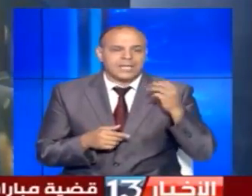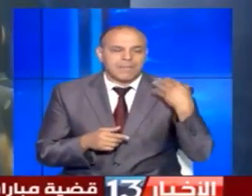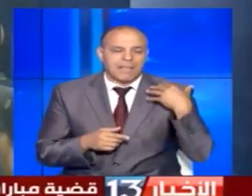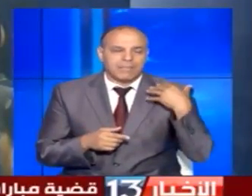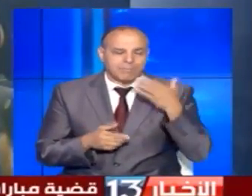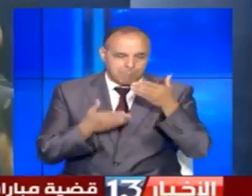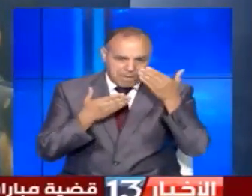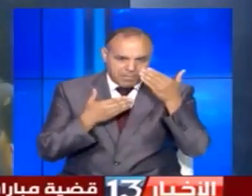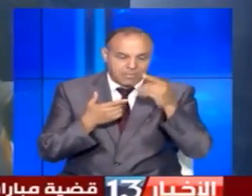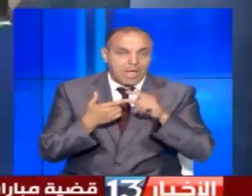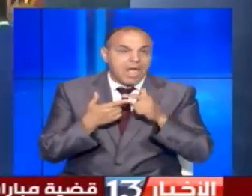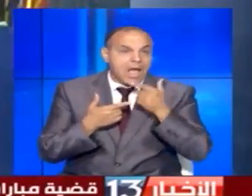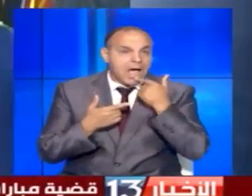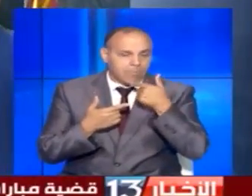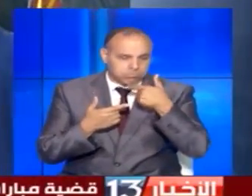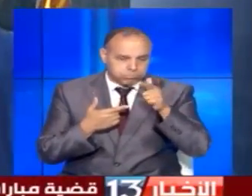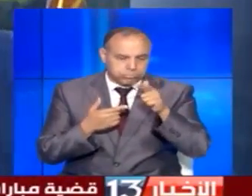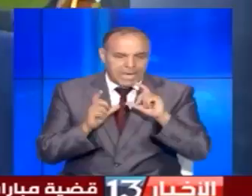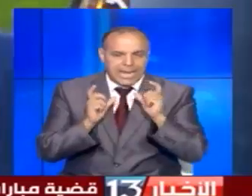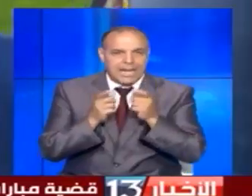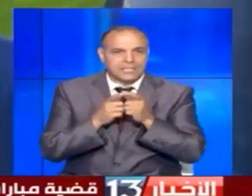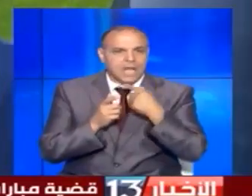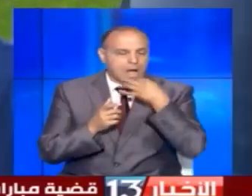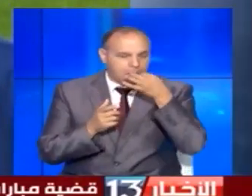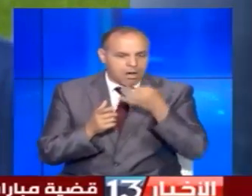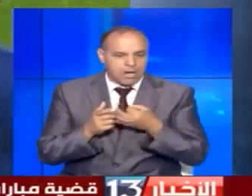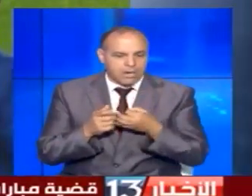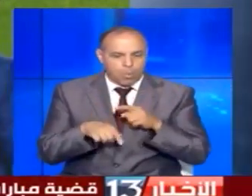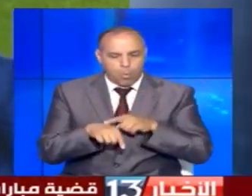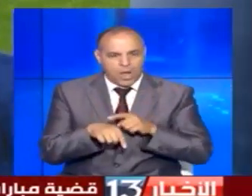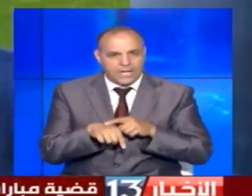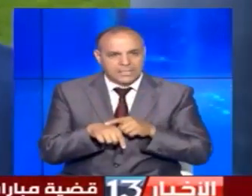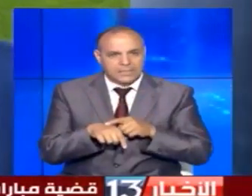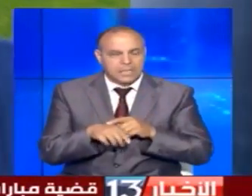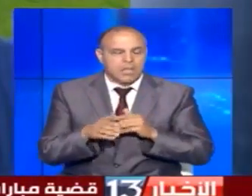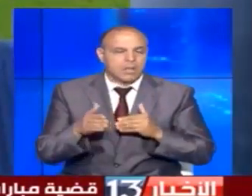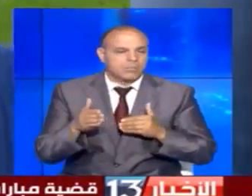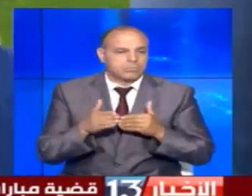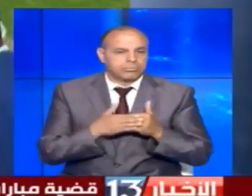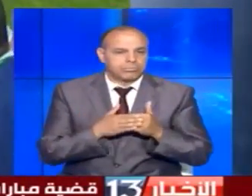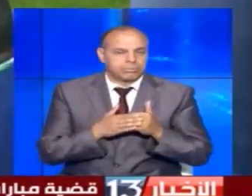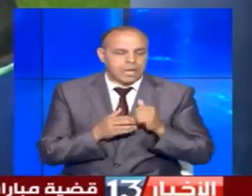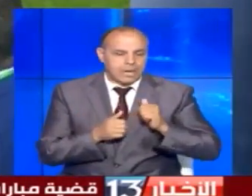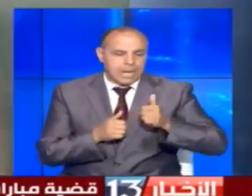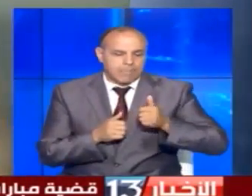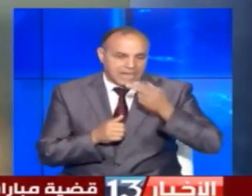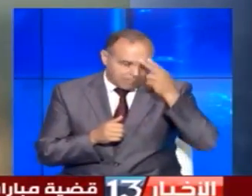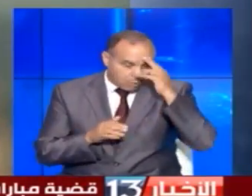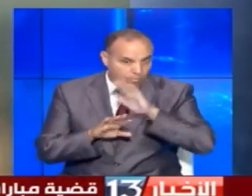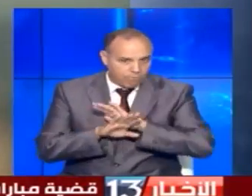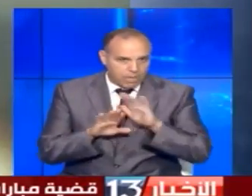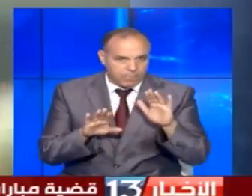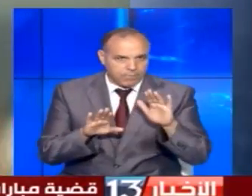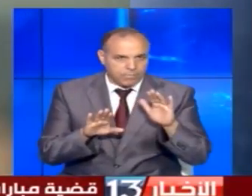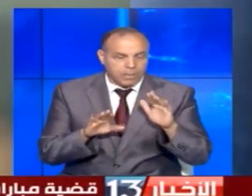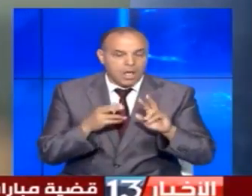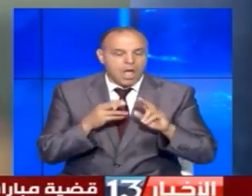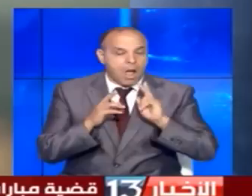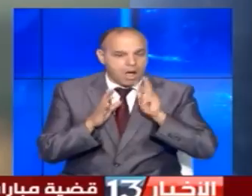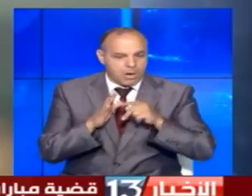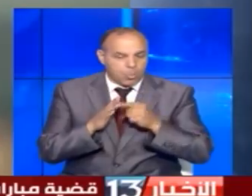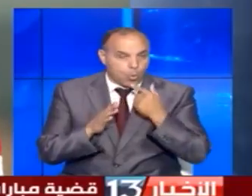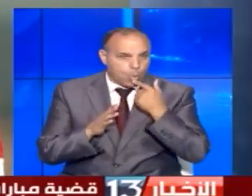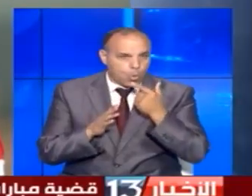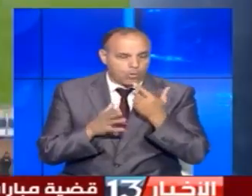البيضاوي، على أن تعلن اللجنة قرارها في أجل لا يتجاوز يوم غد الخميس، وهو قرار